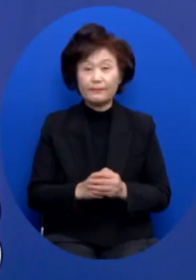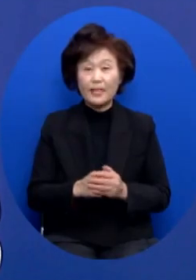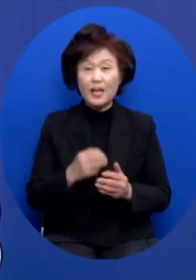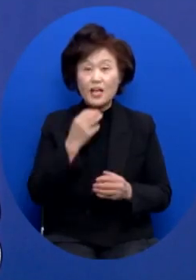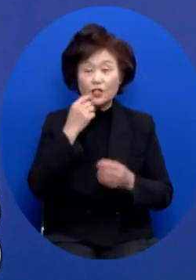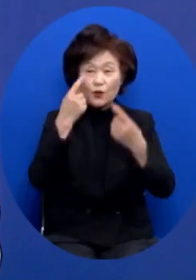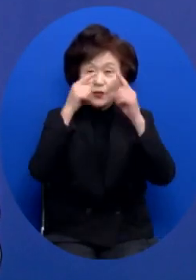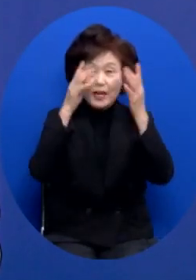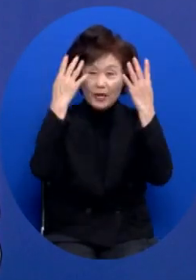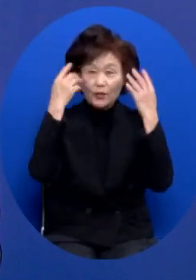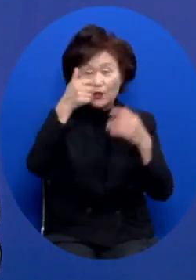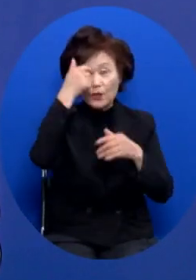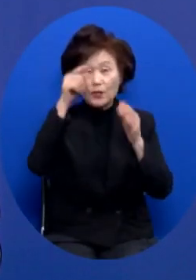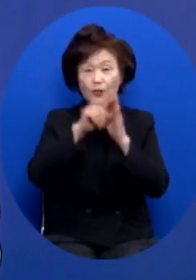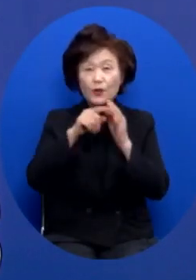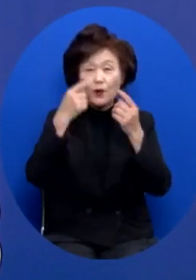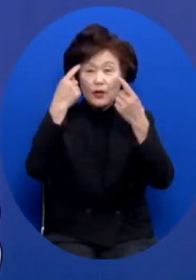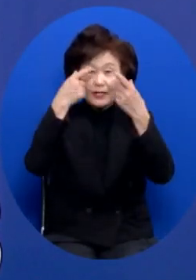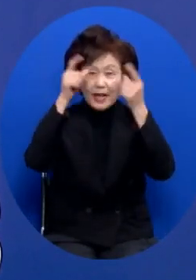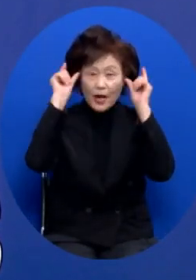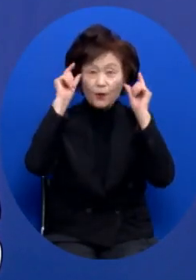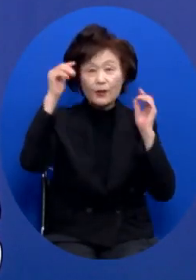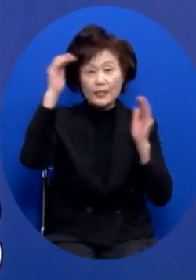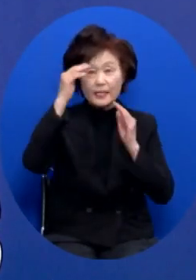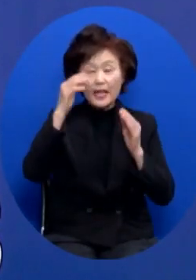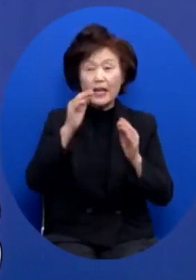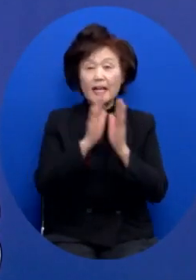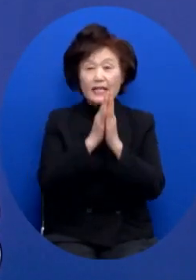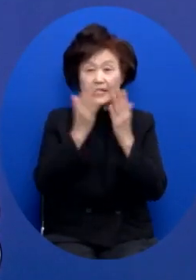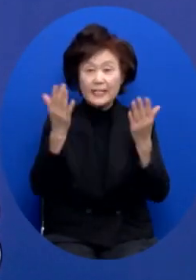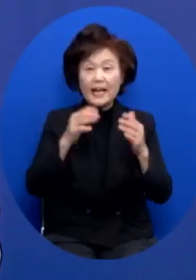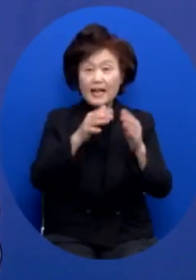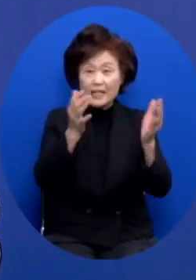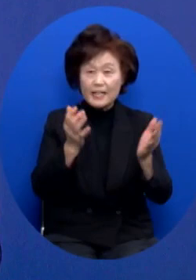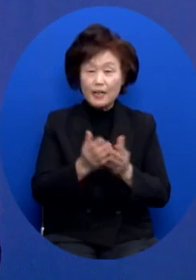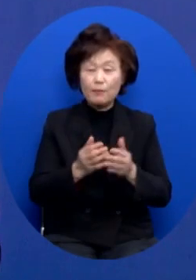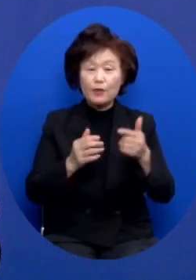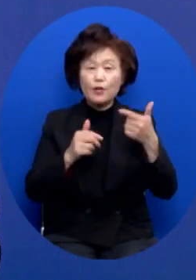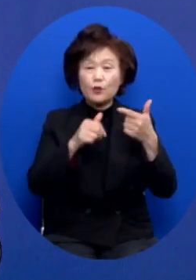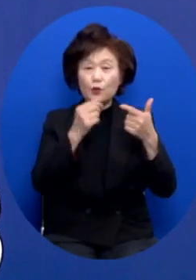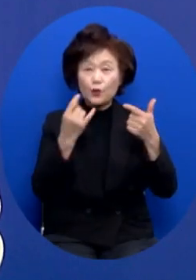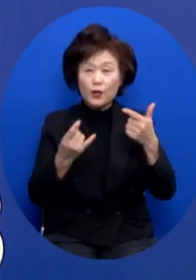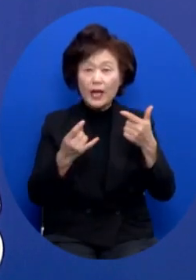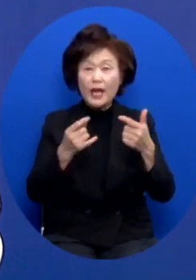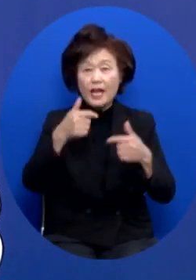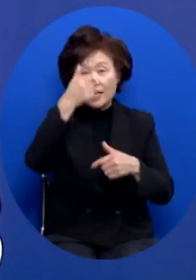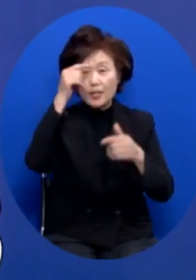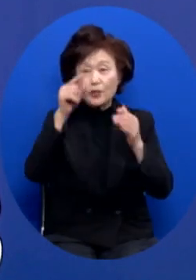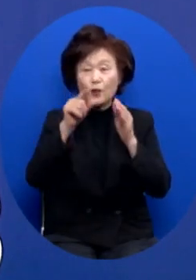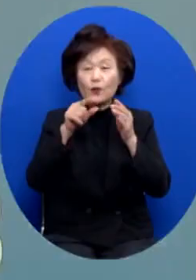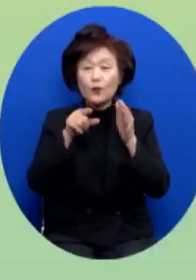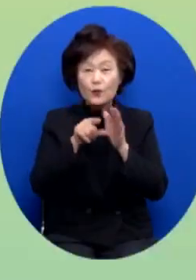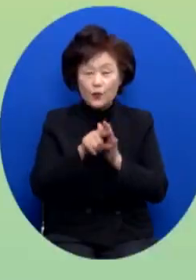서울대학교 기독 대학원생 북클럽이 제 6회 기독 대학원생 독서 나눔 콘서트를